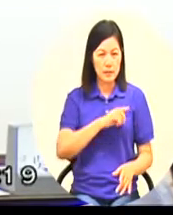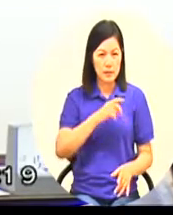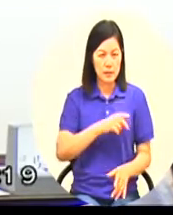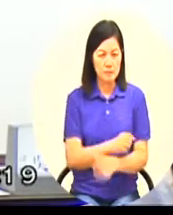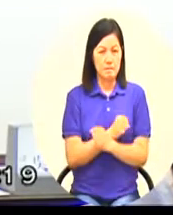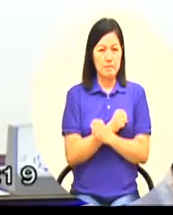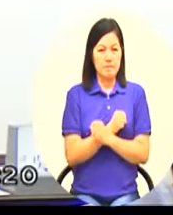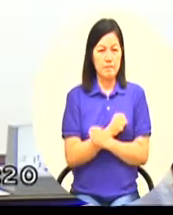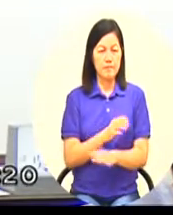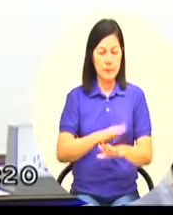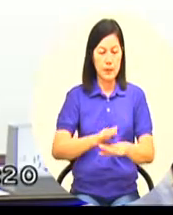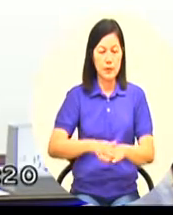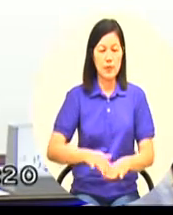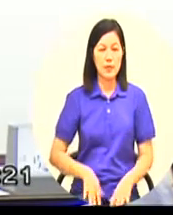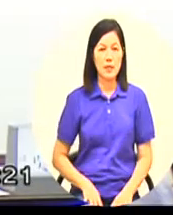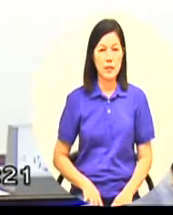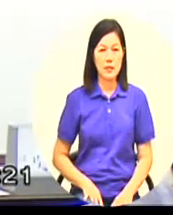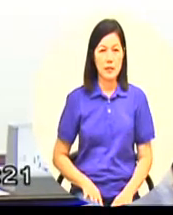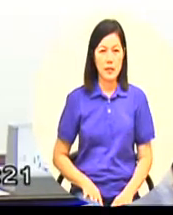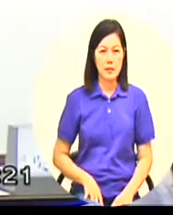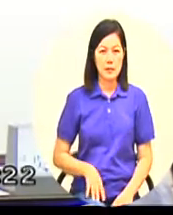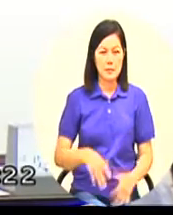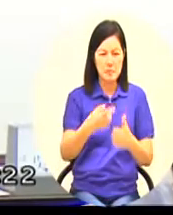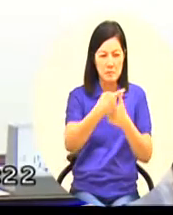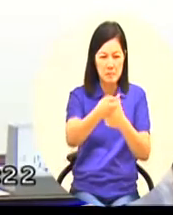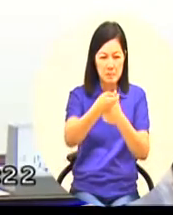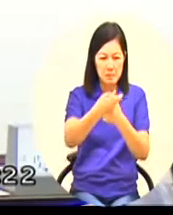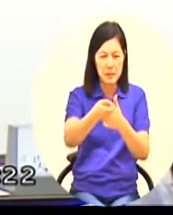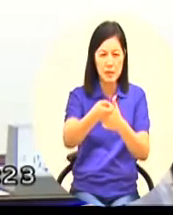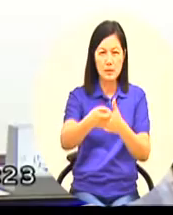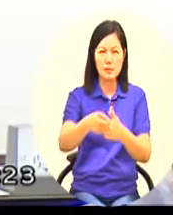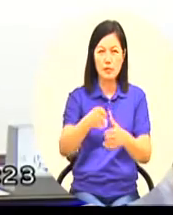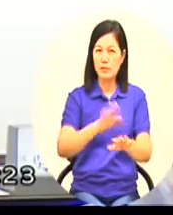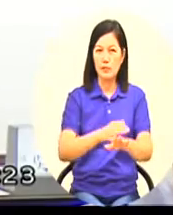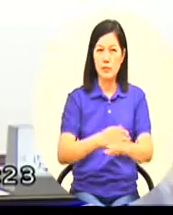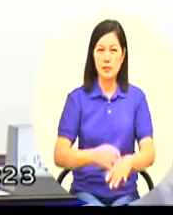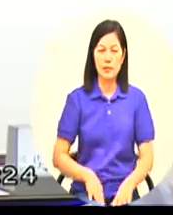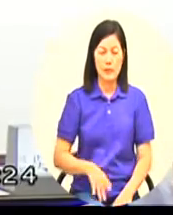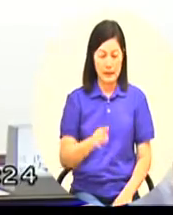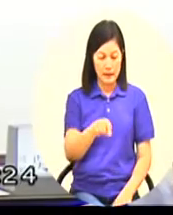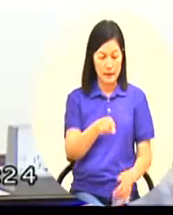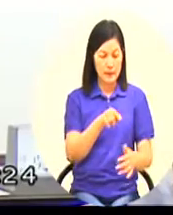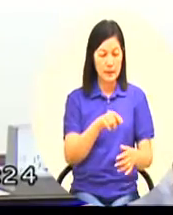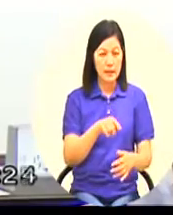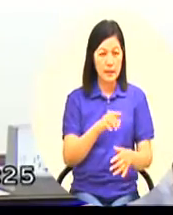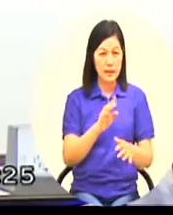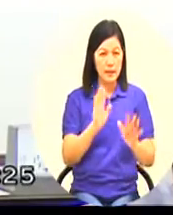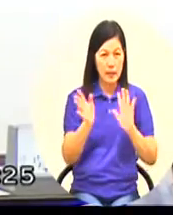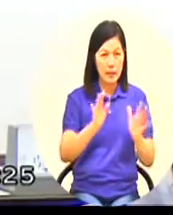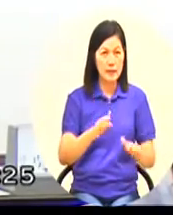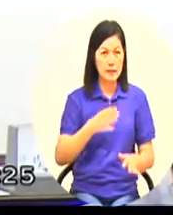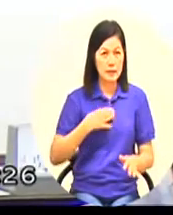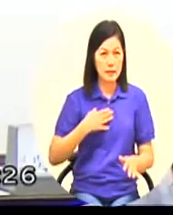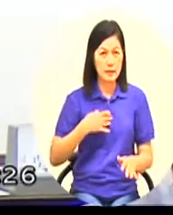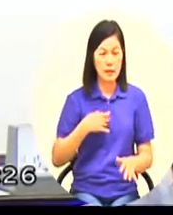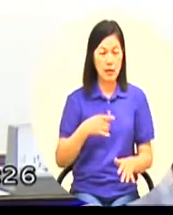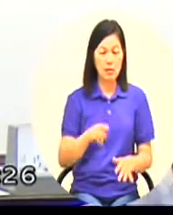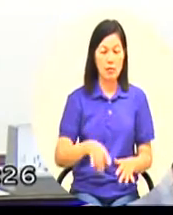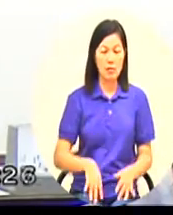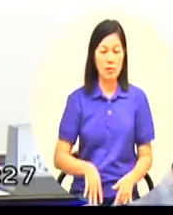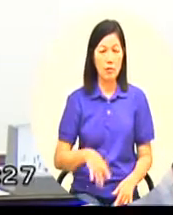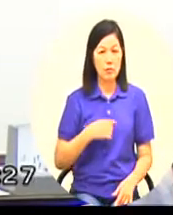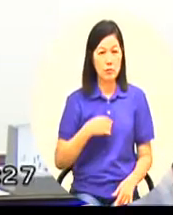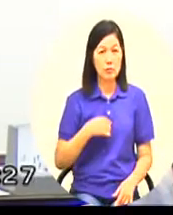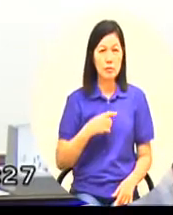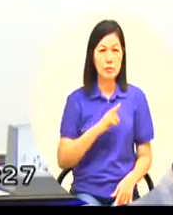会那么的容易的被诱惑，或者那么容易觉得说，因为他会知道你闲闲没事你不要出去外面，不是